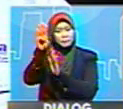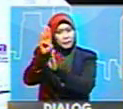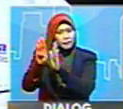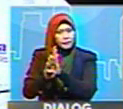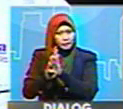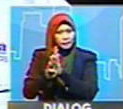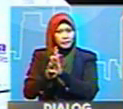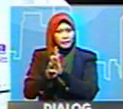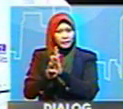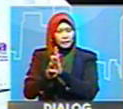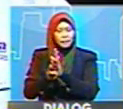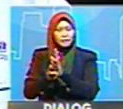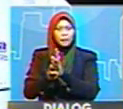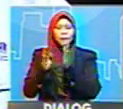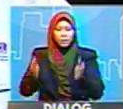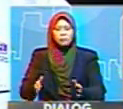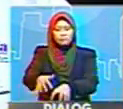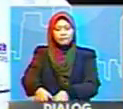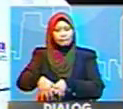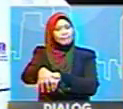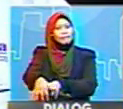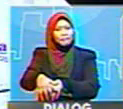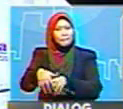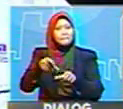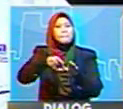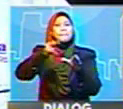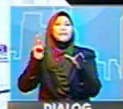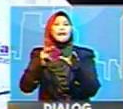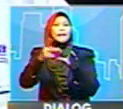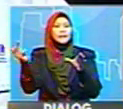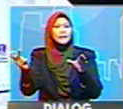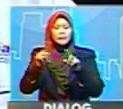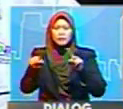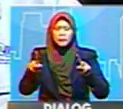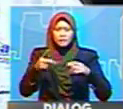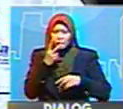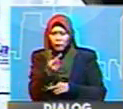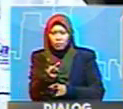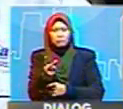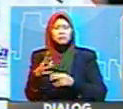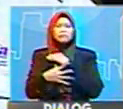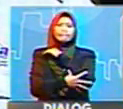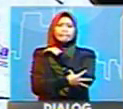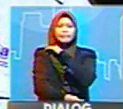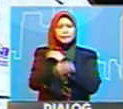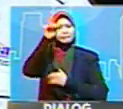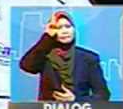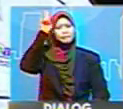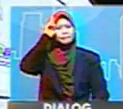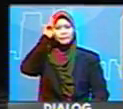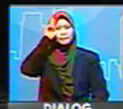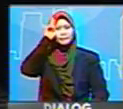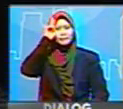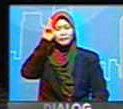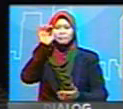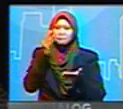ke pesawah tetapi pesawah masih tinggal dalam keadaan kemiskinan dan sebagainya sesuatu